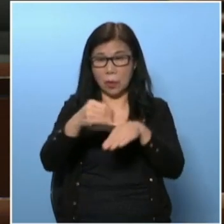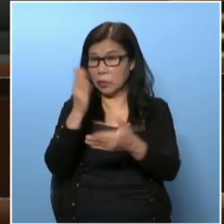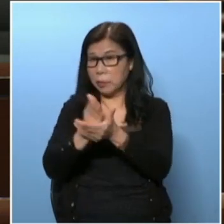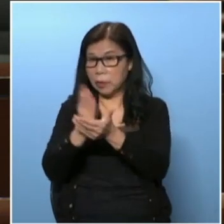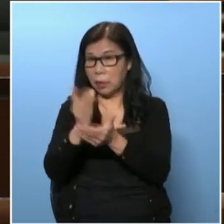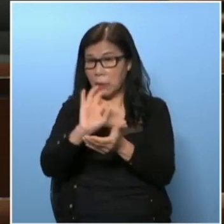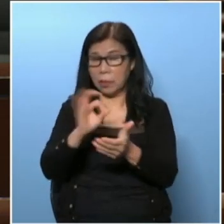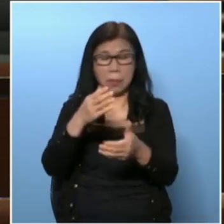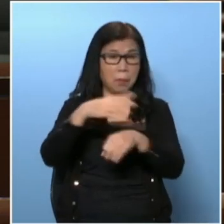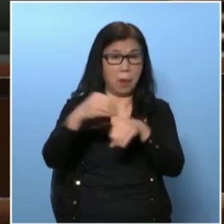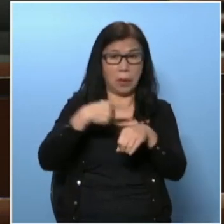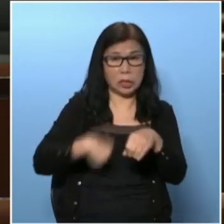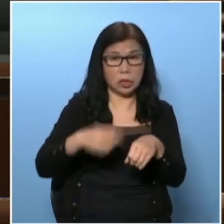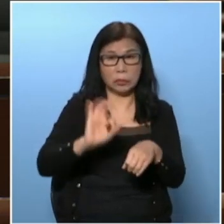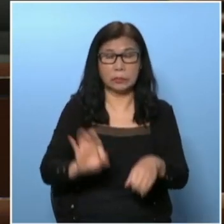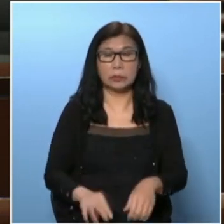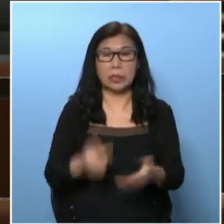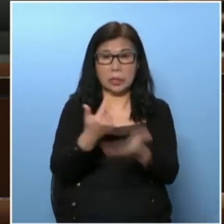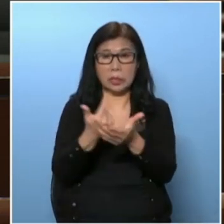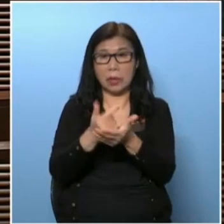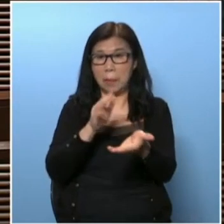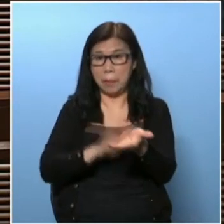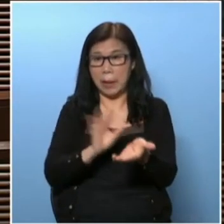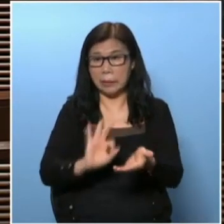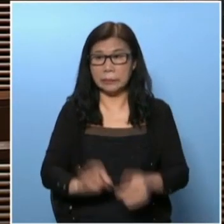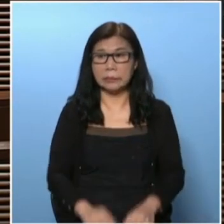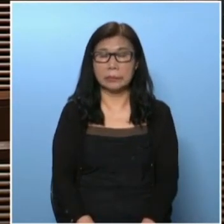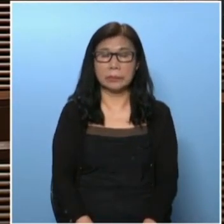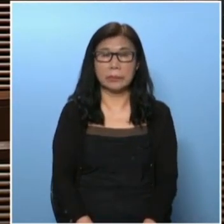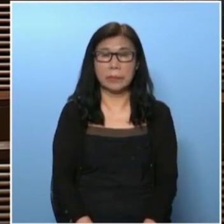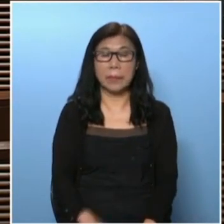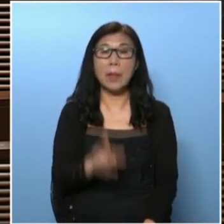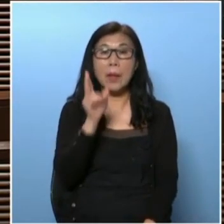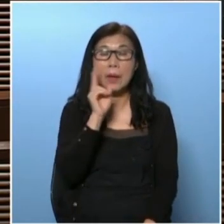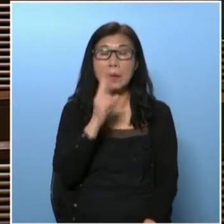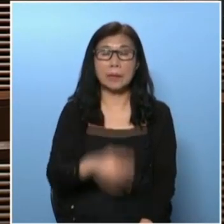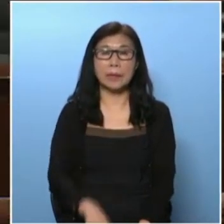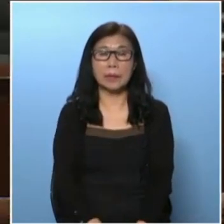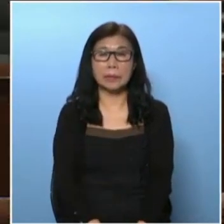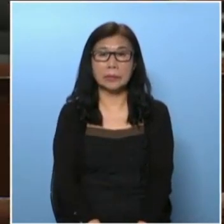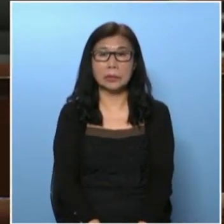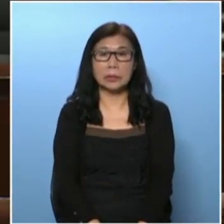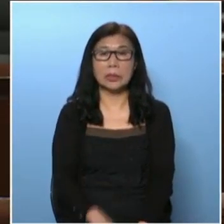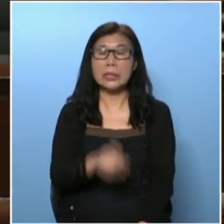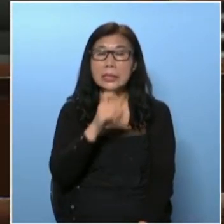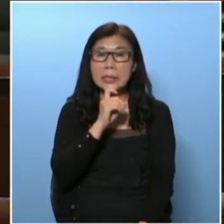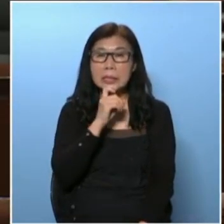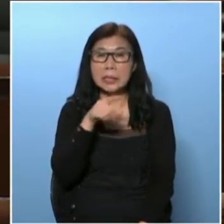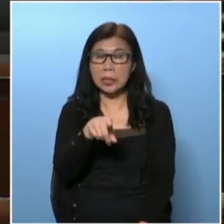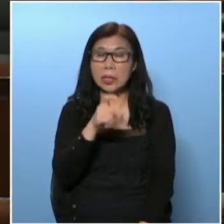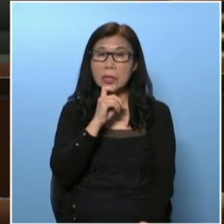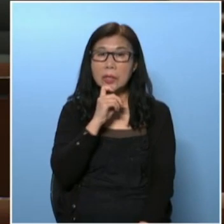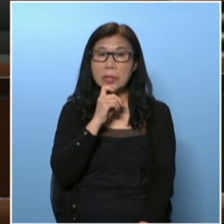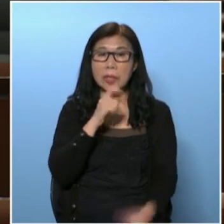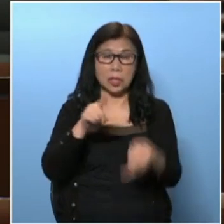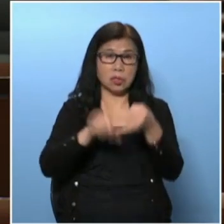係呢一種嘅情況啦。即係嚴重嘅疾病，即係講到真係，譬如話喺佢有一個